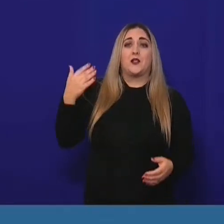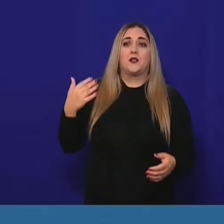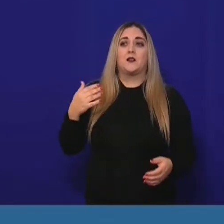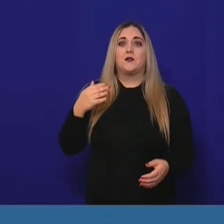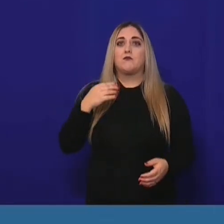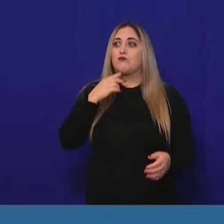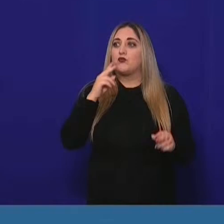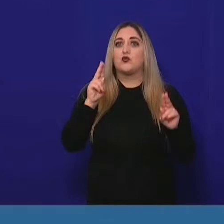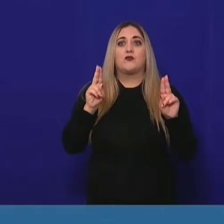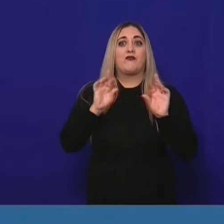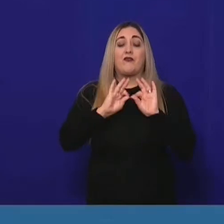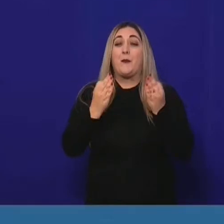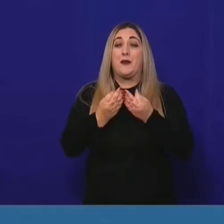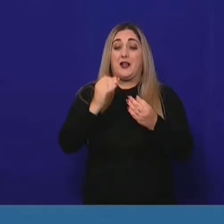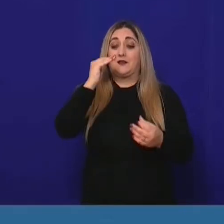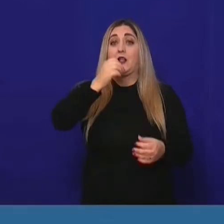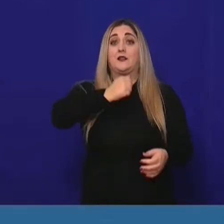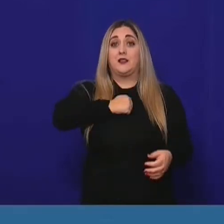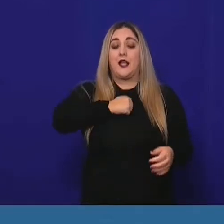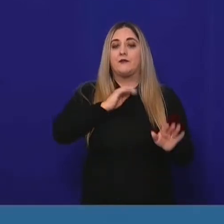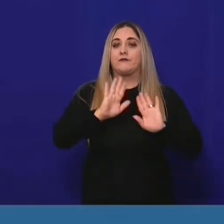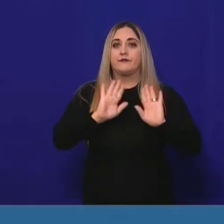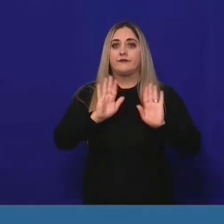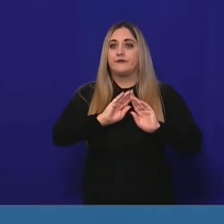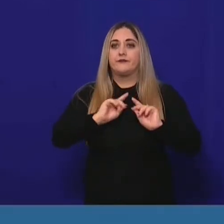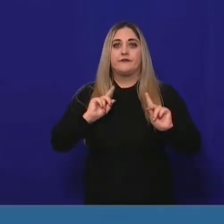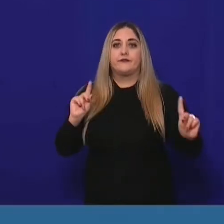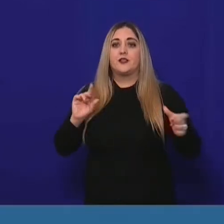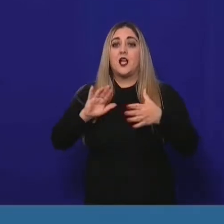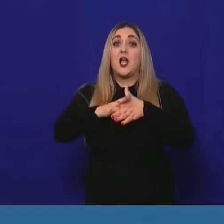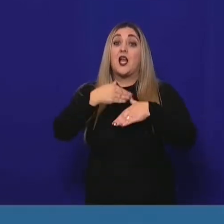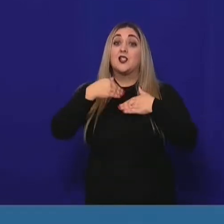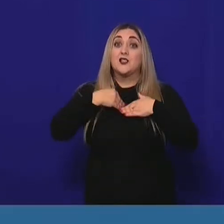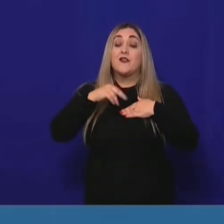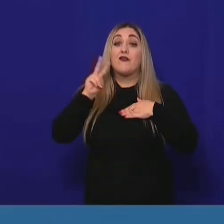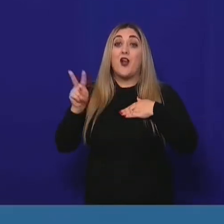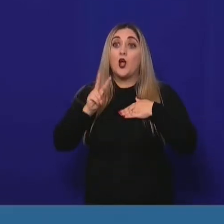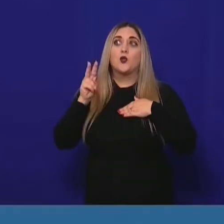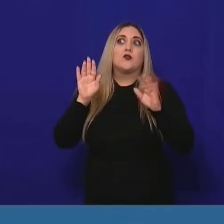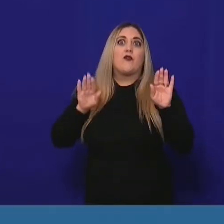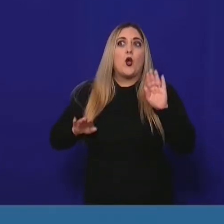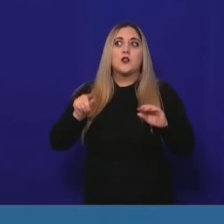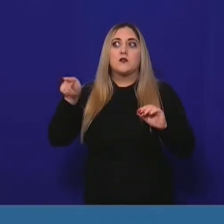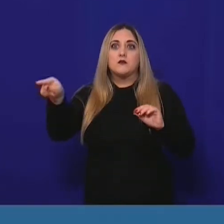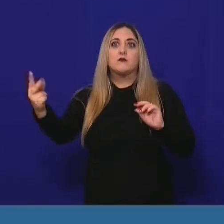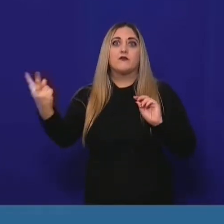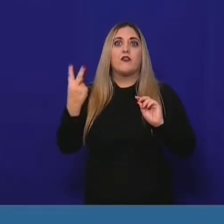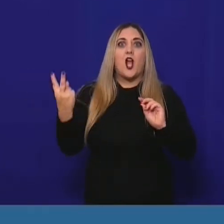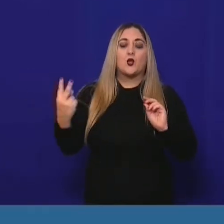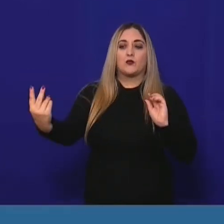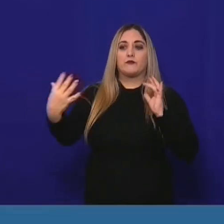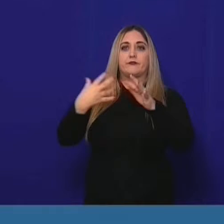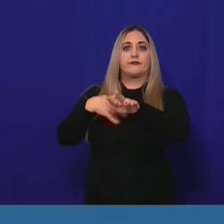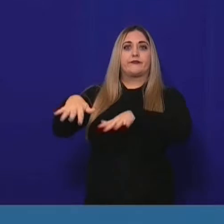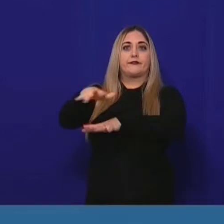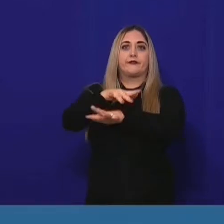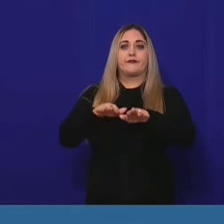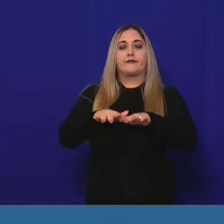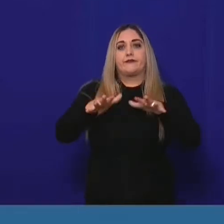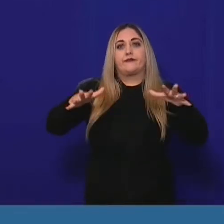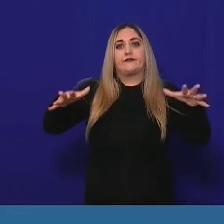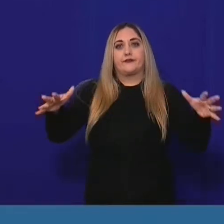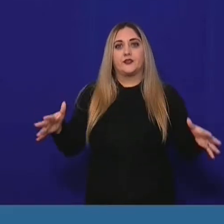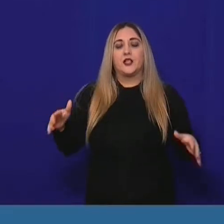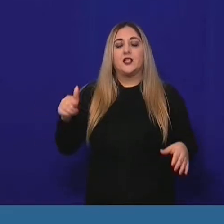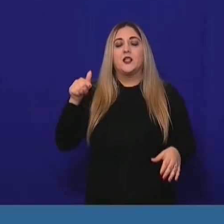mhumiex soltu fil-household tiegħek hemmhekk inti tkun qed tisponi lilek innifsek u lil xulxin għal iktar trasmissjoni. U hija